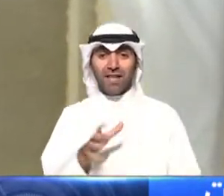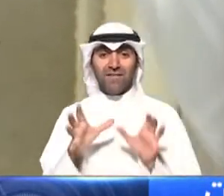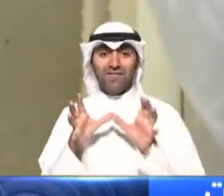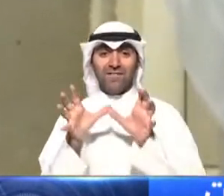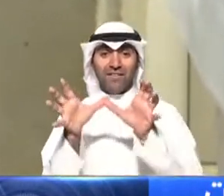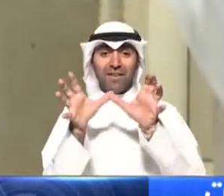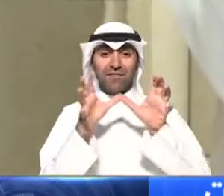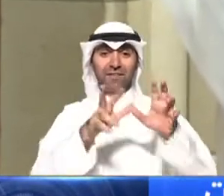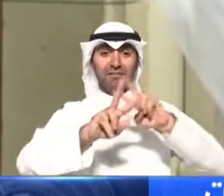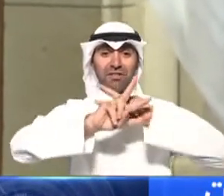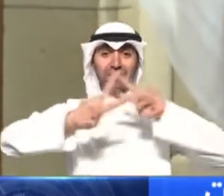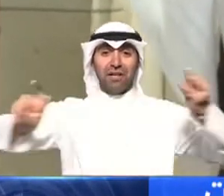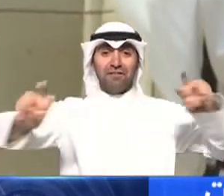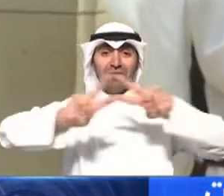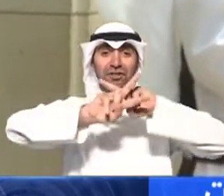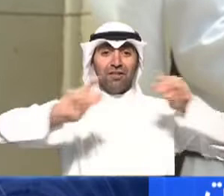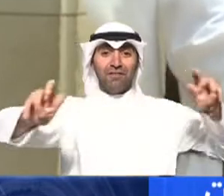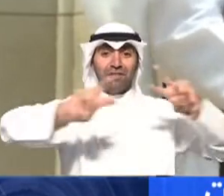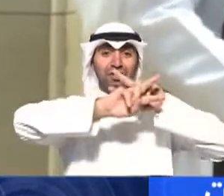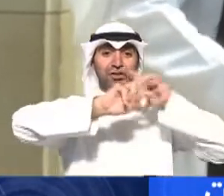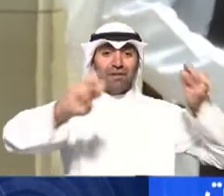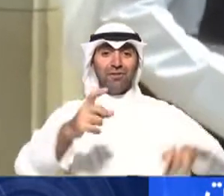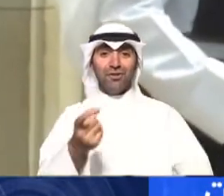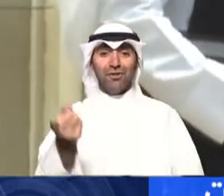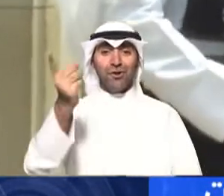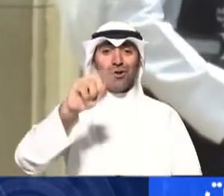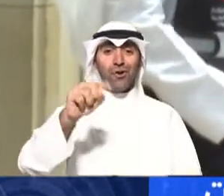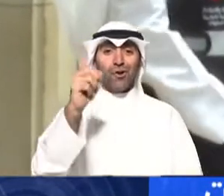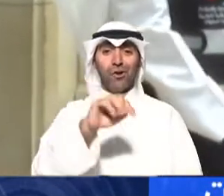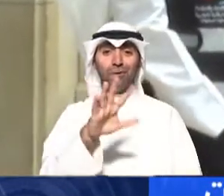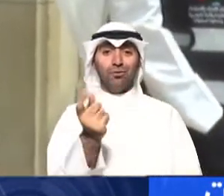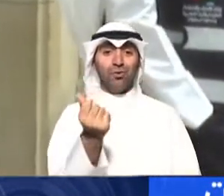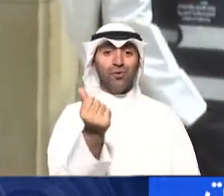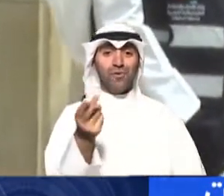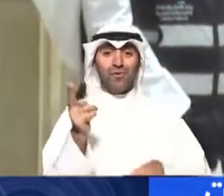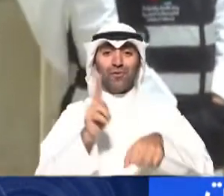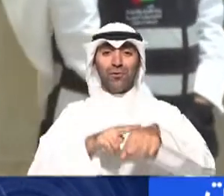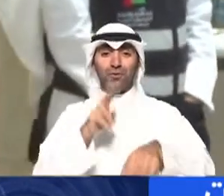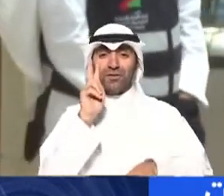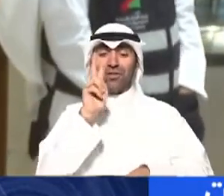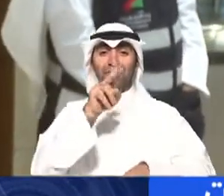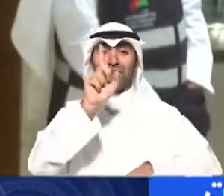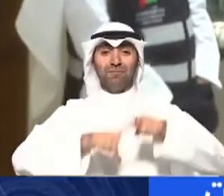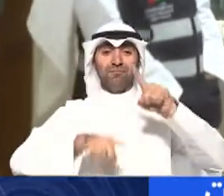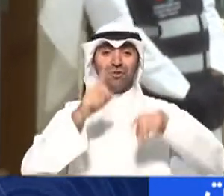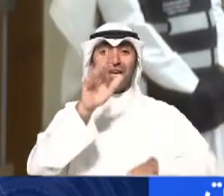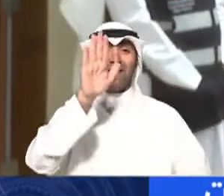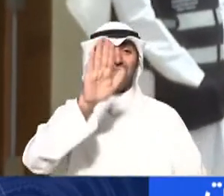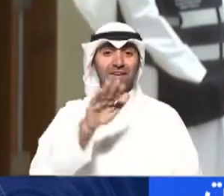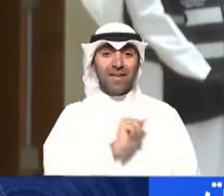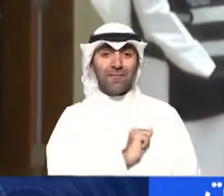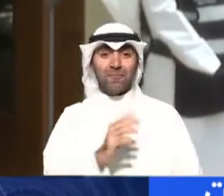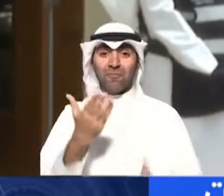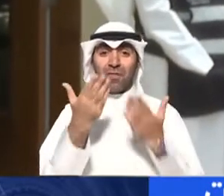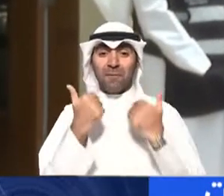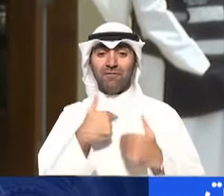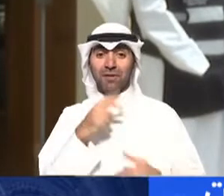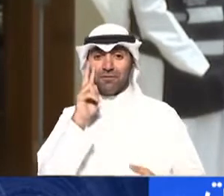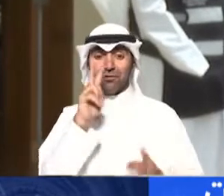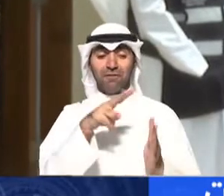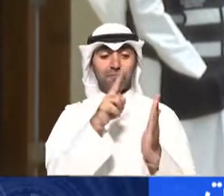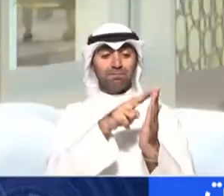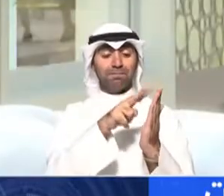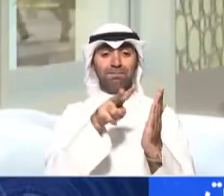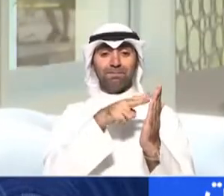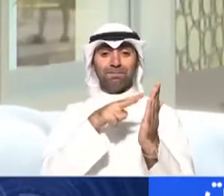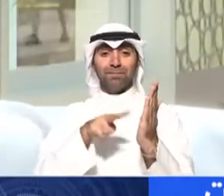على الأسواق والأسعار المقدمة للوزارة، لذلك للتأكد من مطابقتها للكشوف. احنا